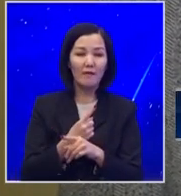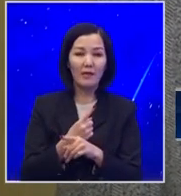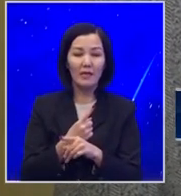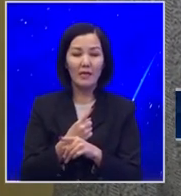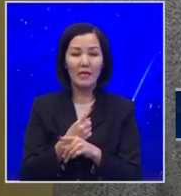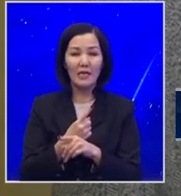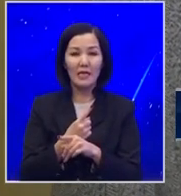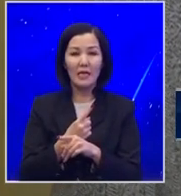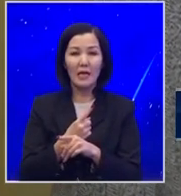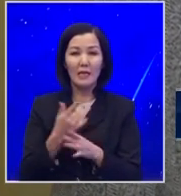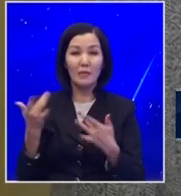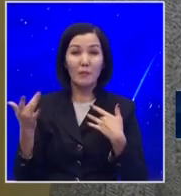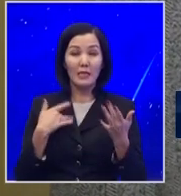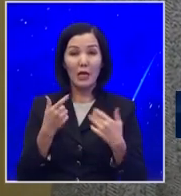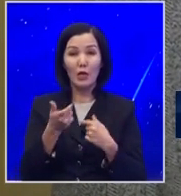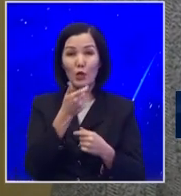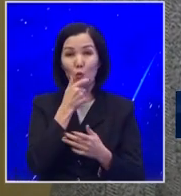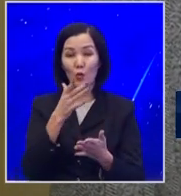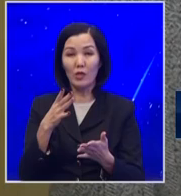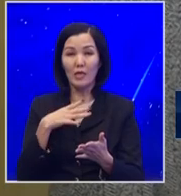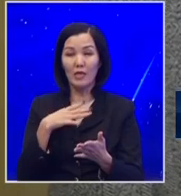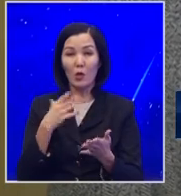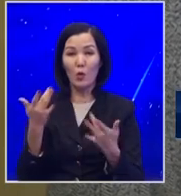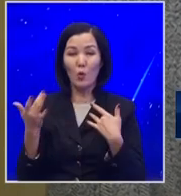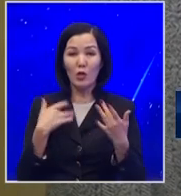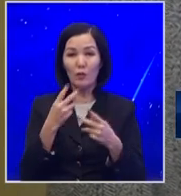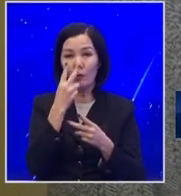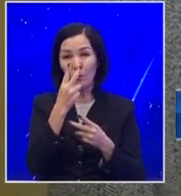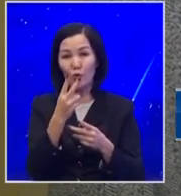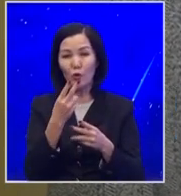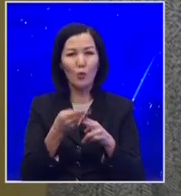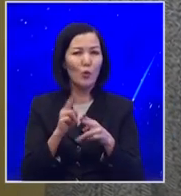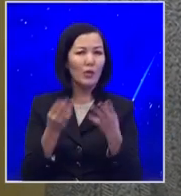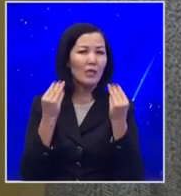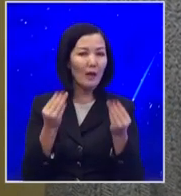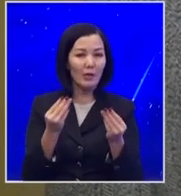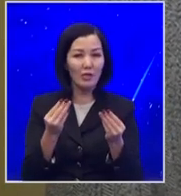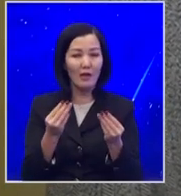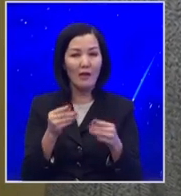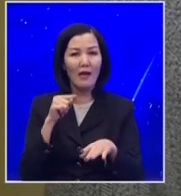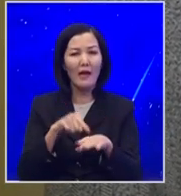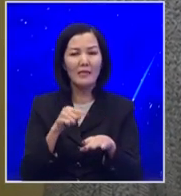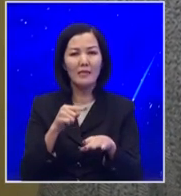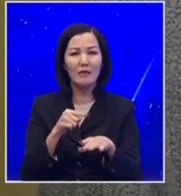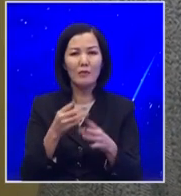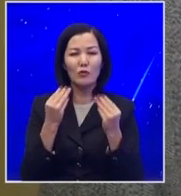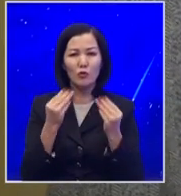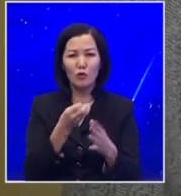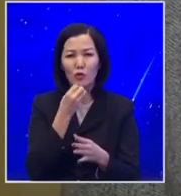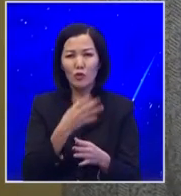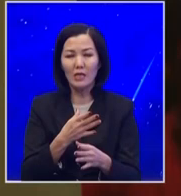бір қойылым болды. Біз осы қойылымды көрдік, өте тамаша алған әсеріміз. Сахнада